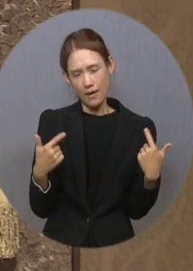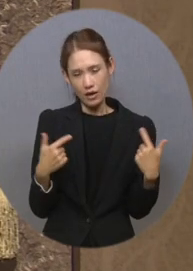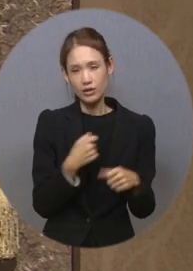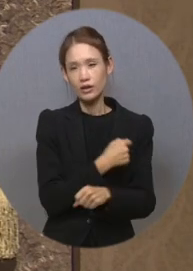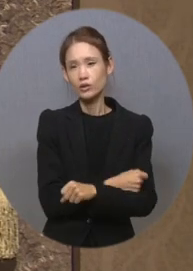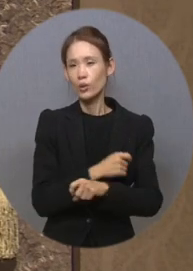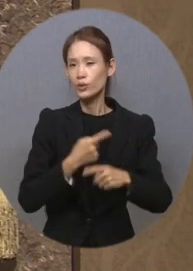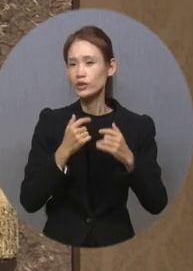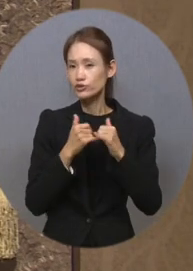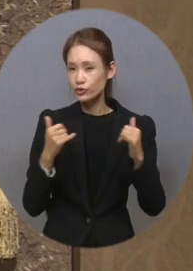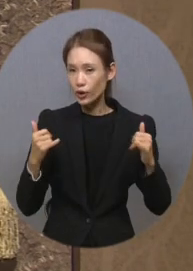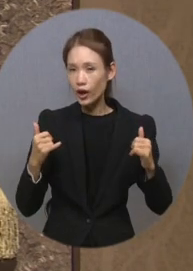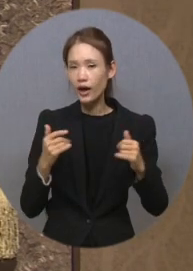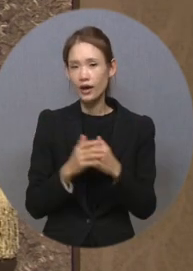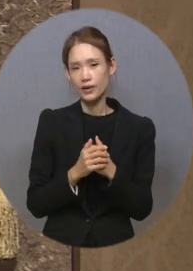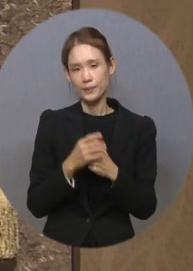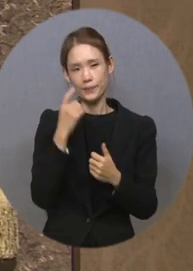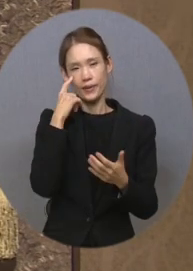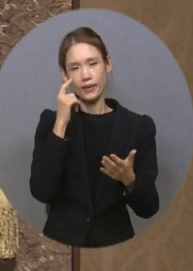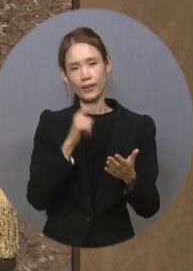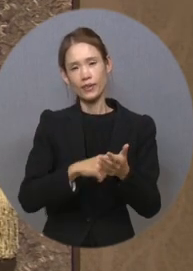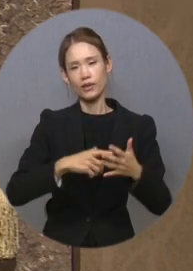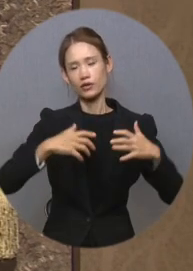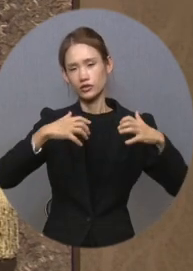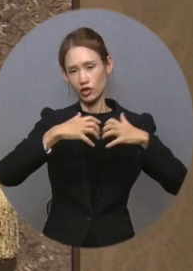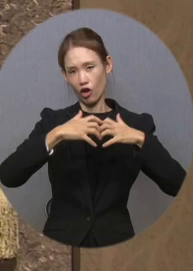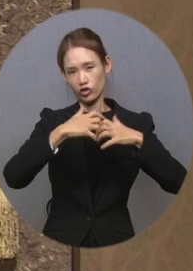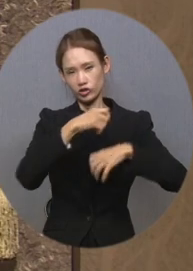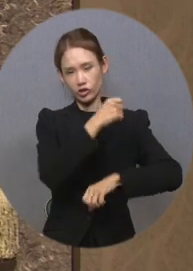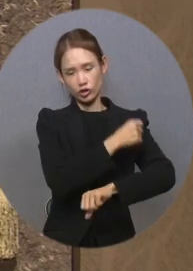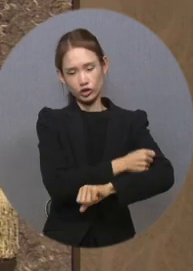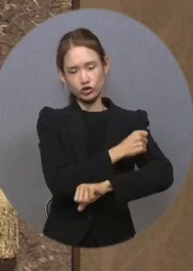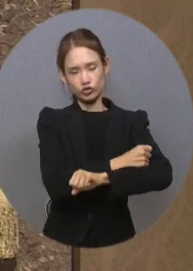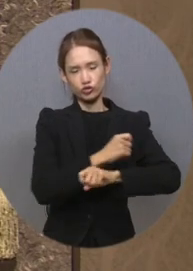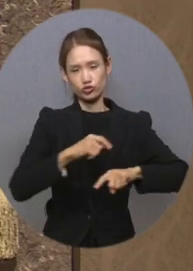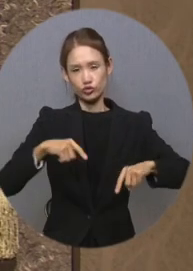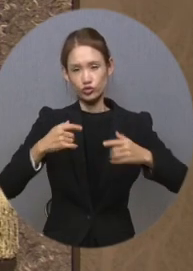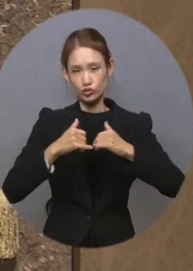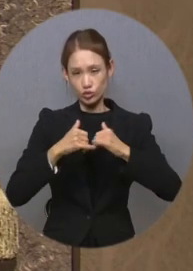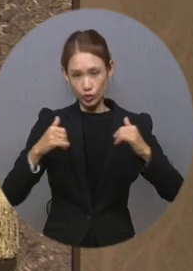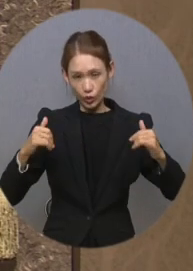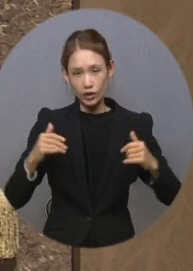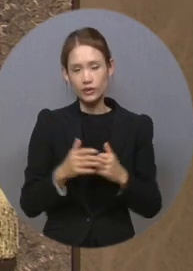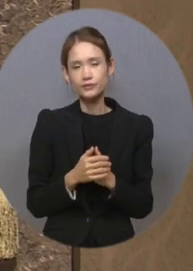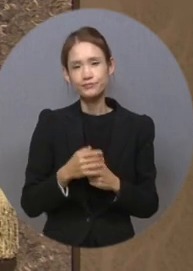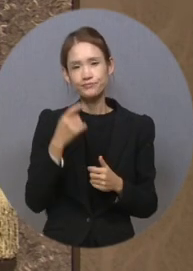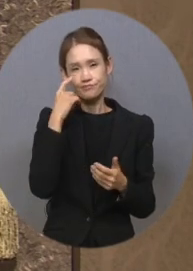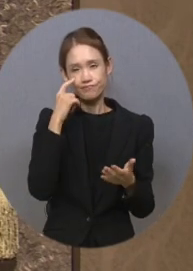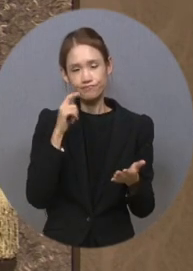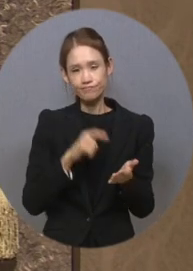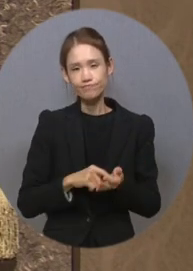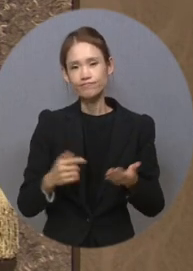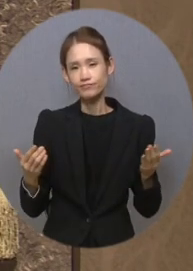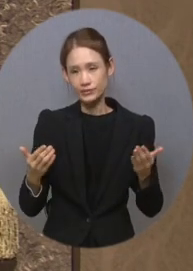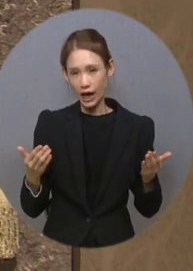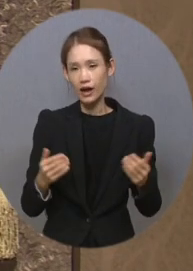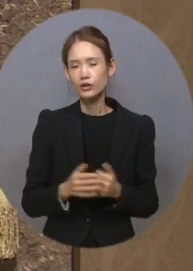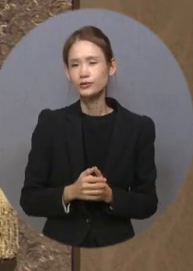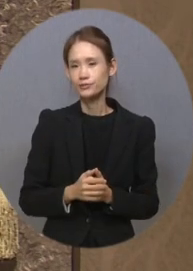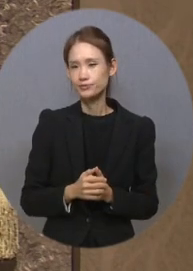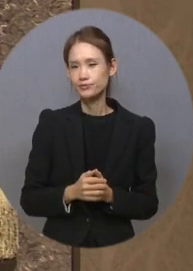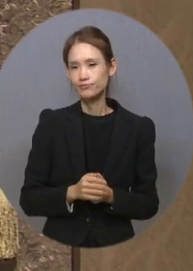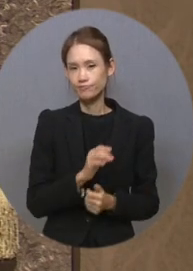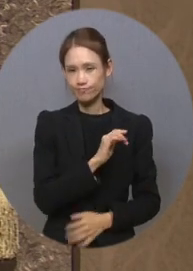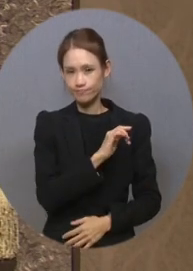독립유공자들 이렇게 발굴해서 하고 또 우리 이 전쟁 그 유공자들도 발굴 작업 이런